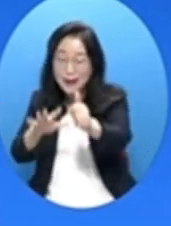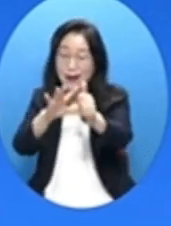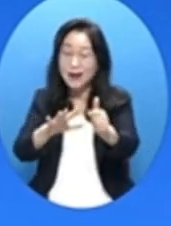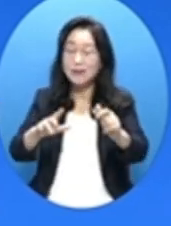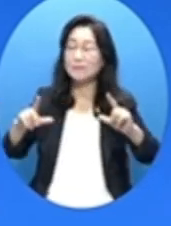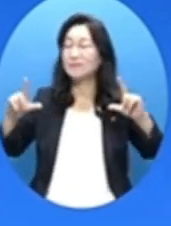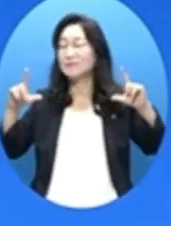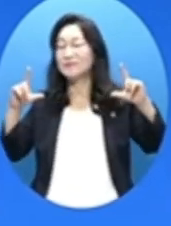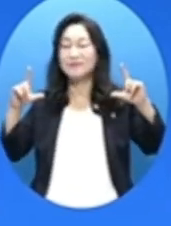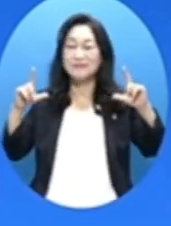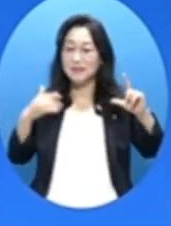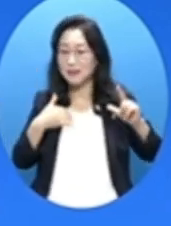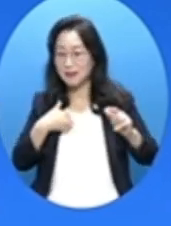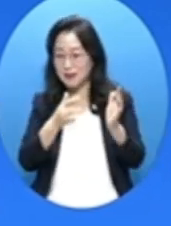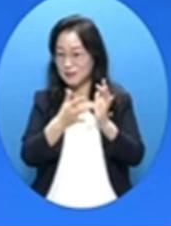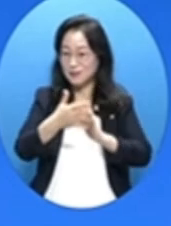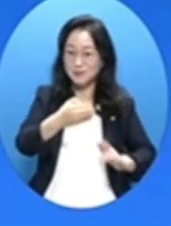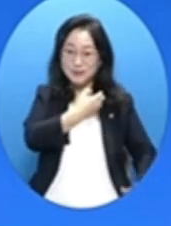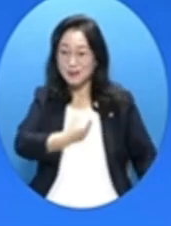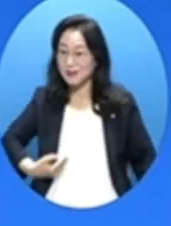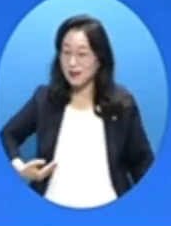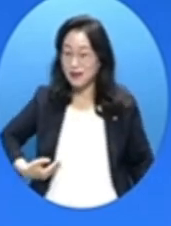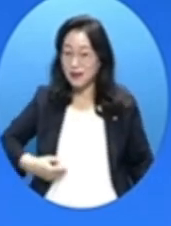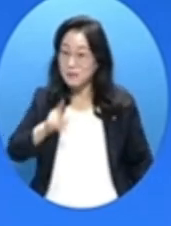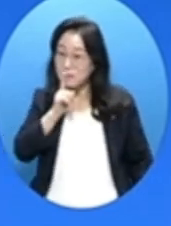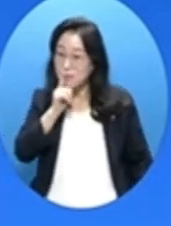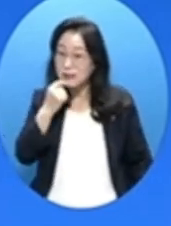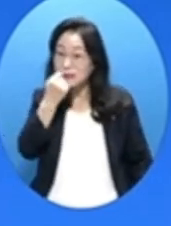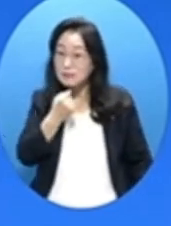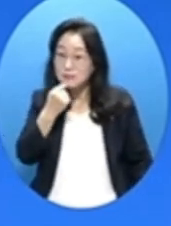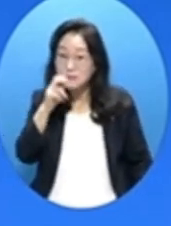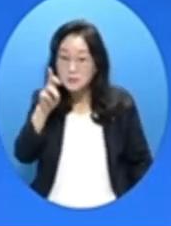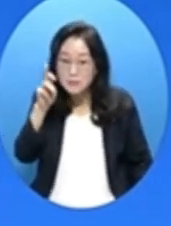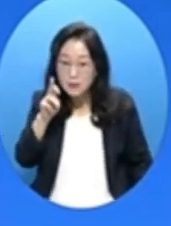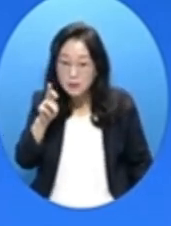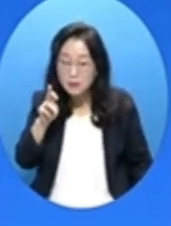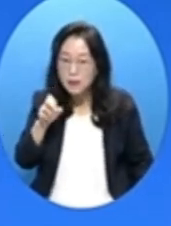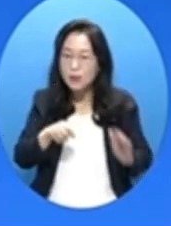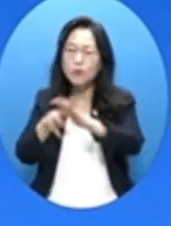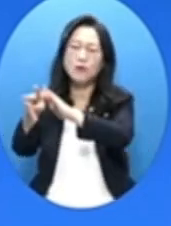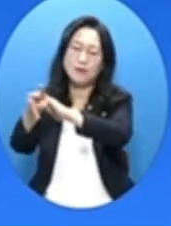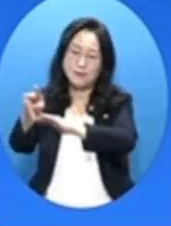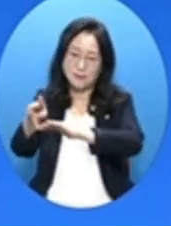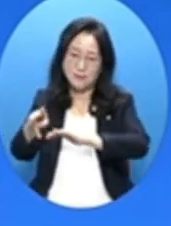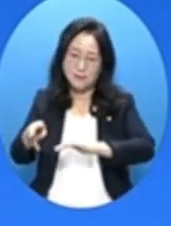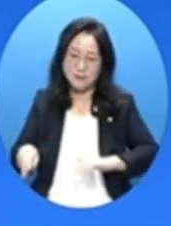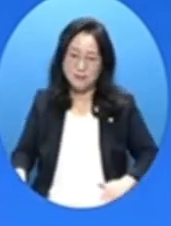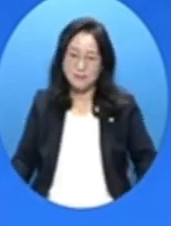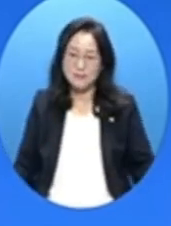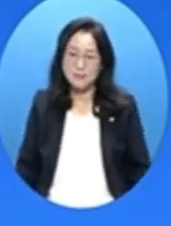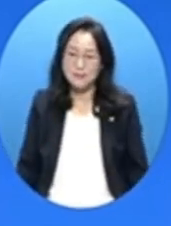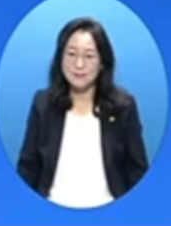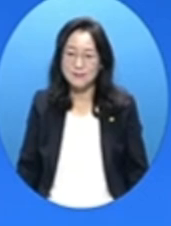내가 예수님의 제자다 했던 그 사람들은 그것도 보이지 않았습니다.